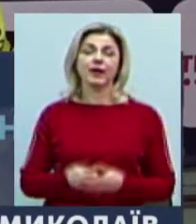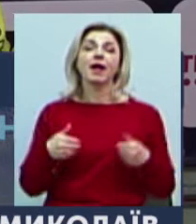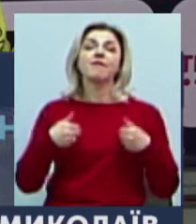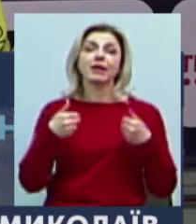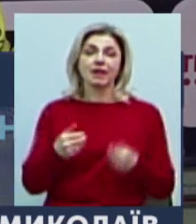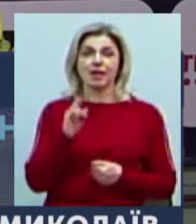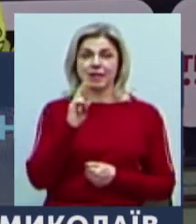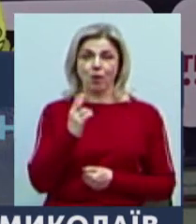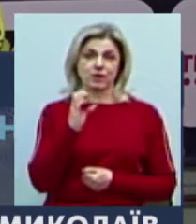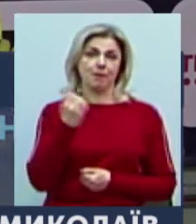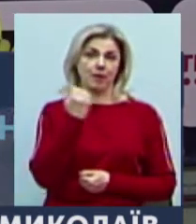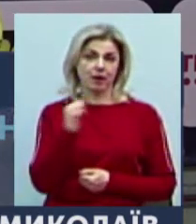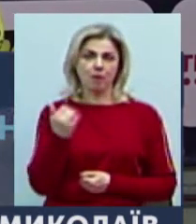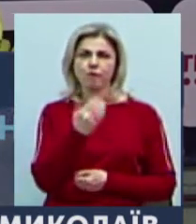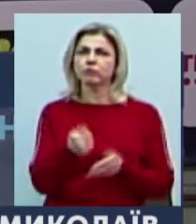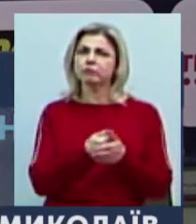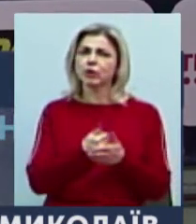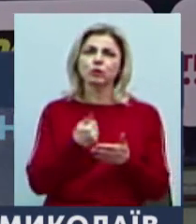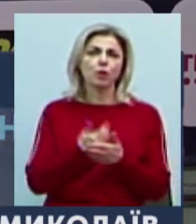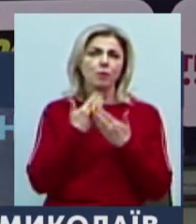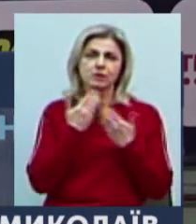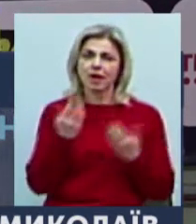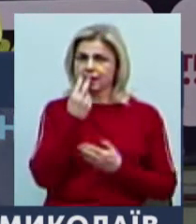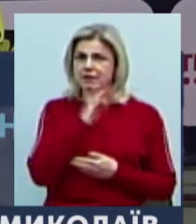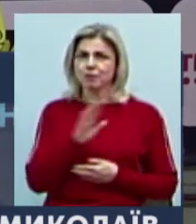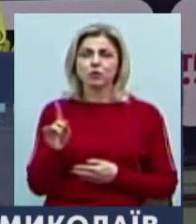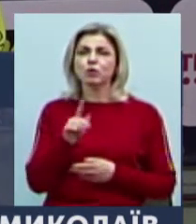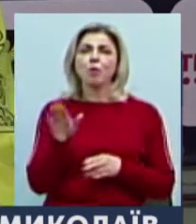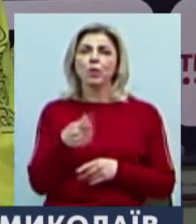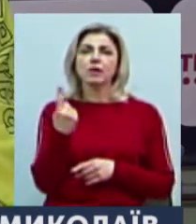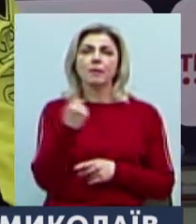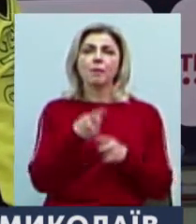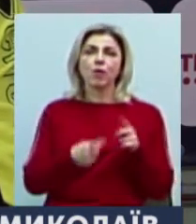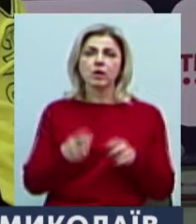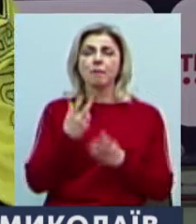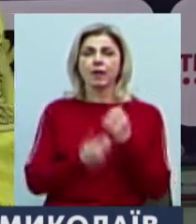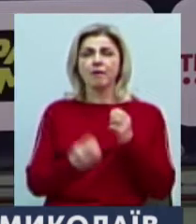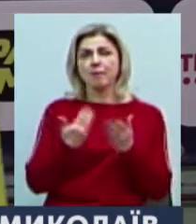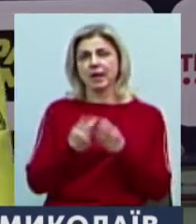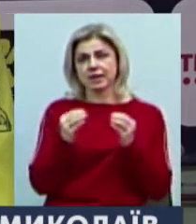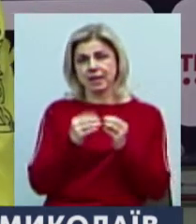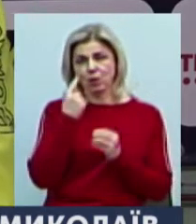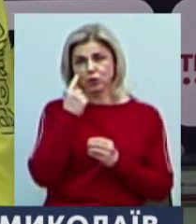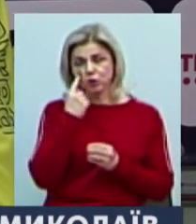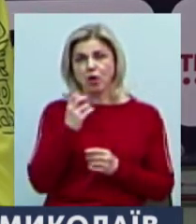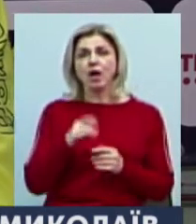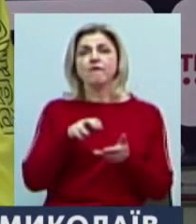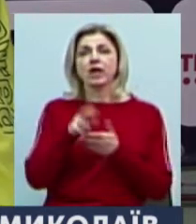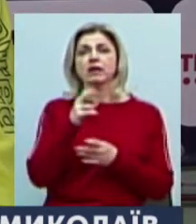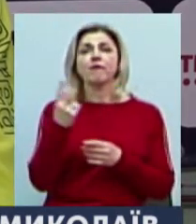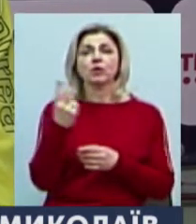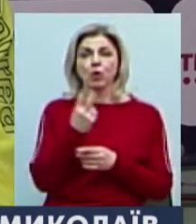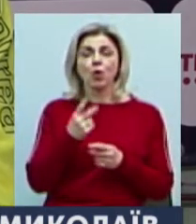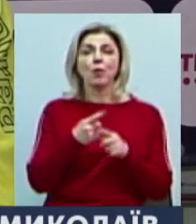Миколаїв з перемогою. Вони билися до останнього, незважаючи на те, що після першої половини програвали близько 10 очок. Вийшли на другу половину битися,